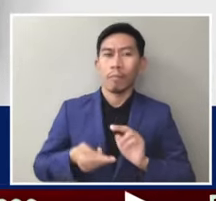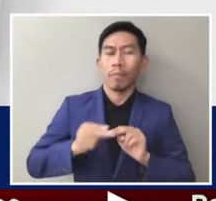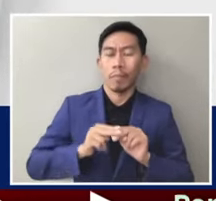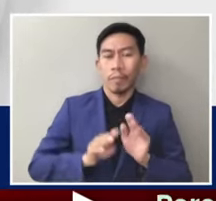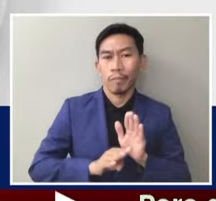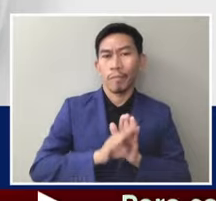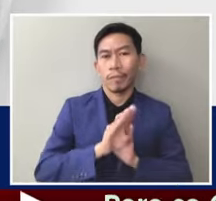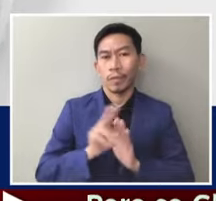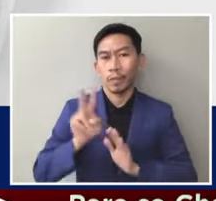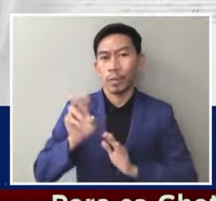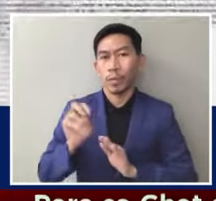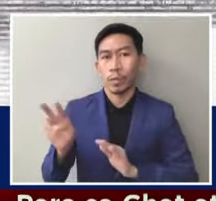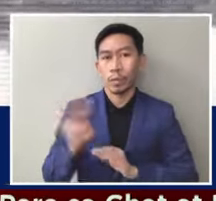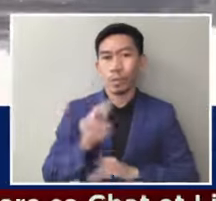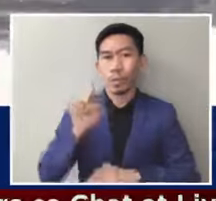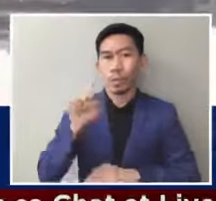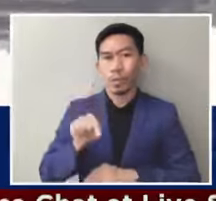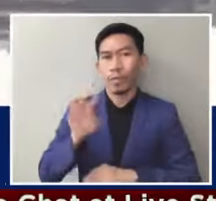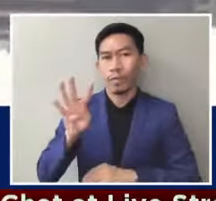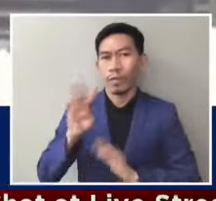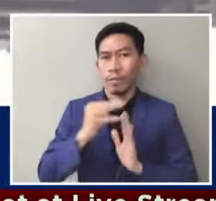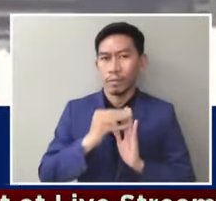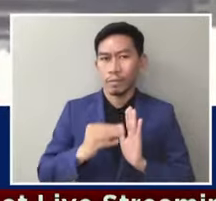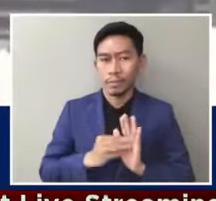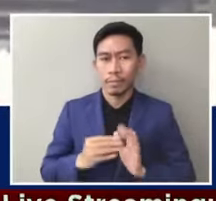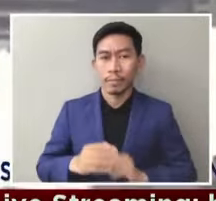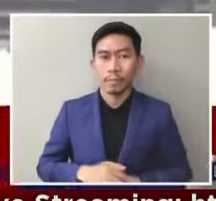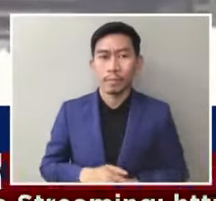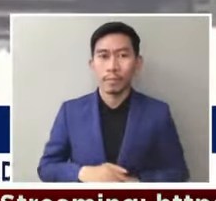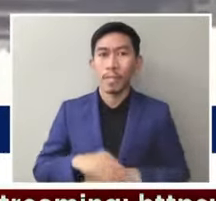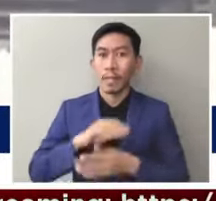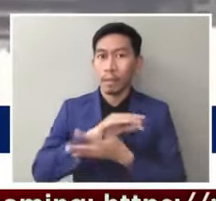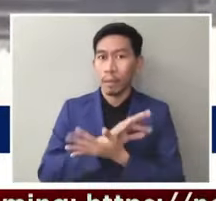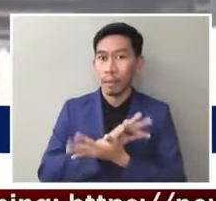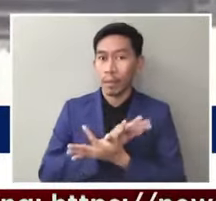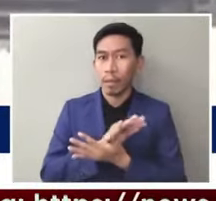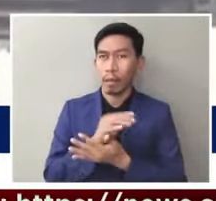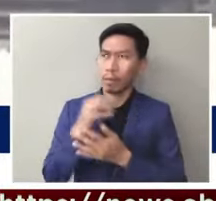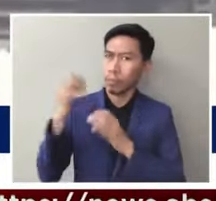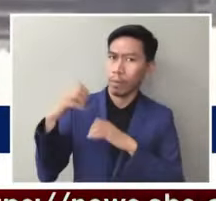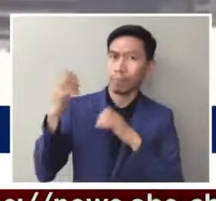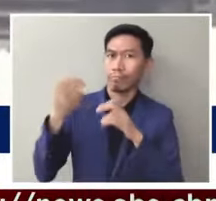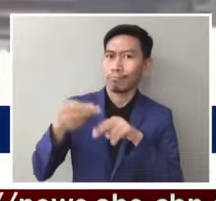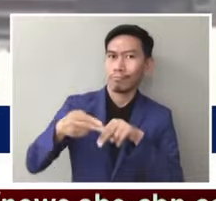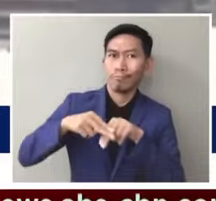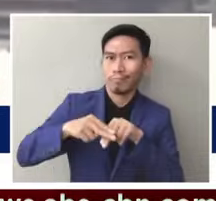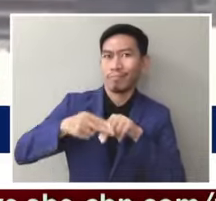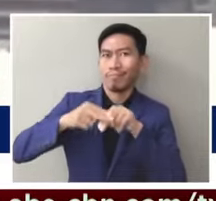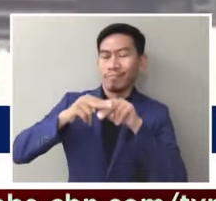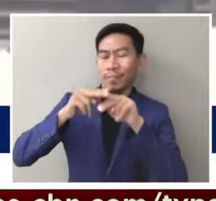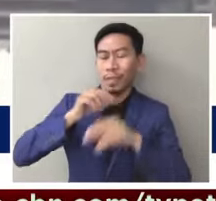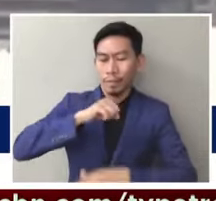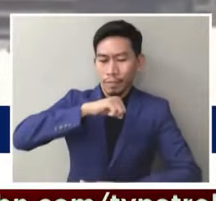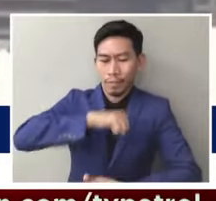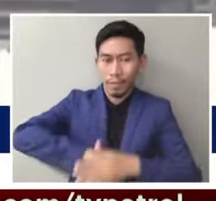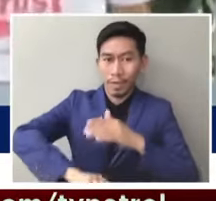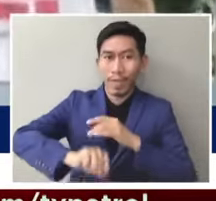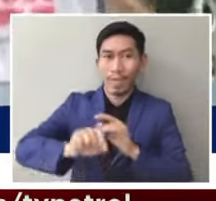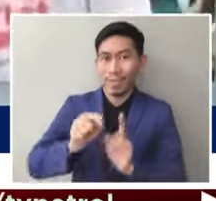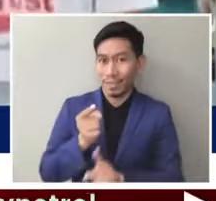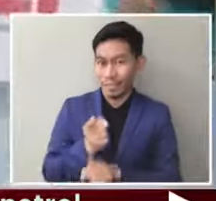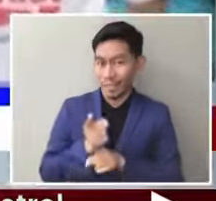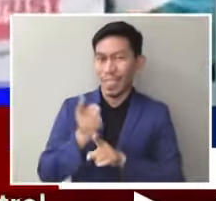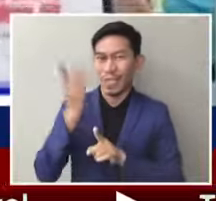sa 1.4 million. During the pandemic, we were expecting na mag-shoot up yung births, no? Because people